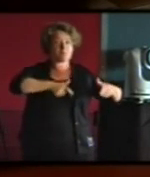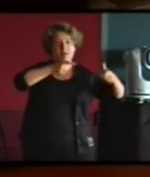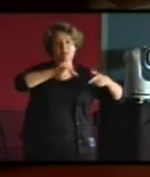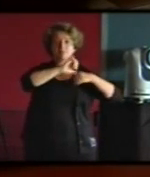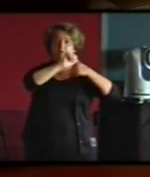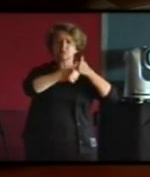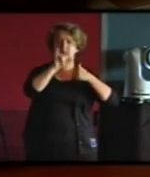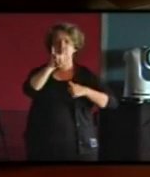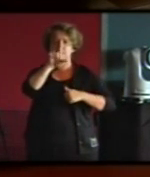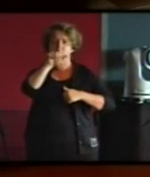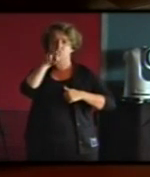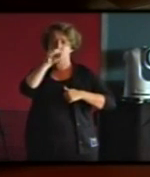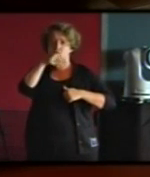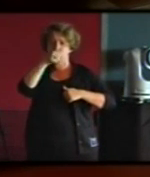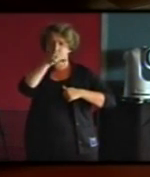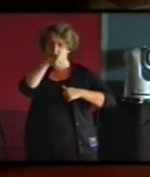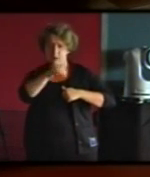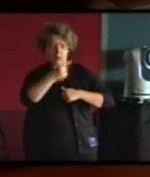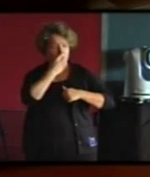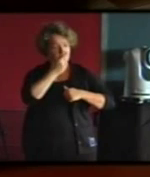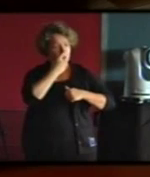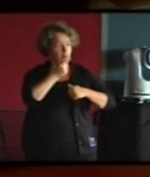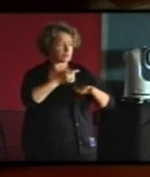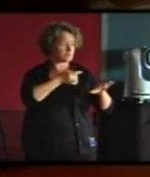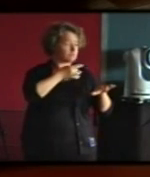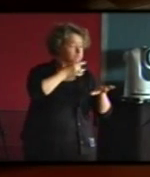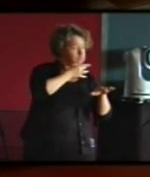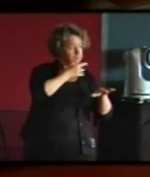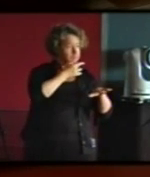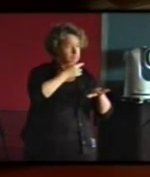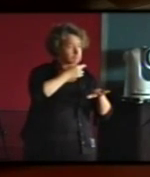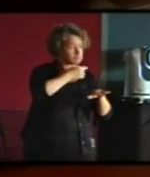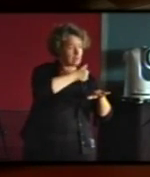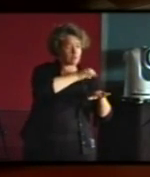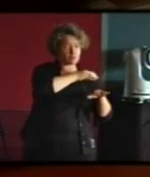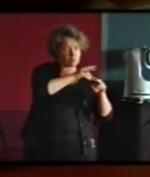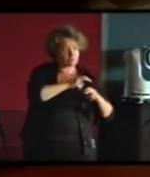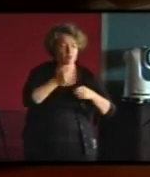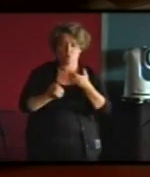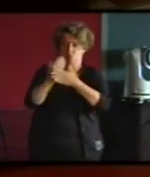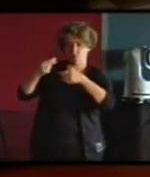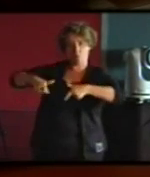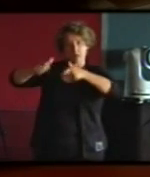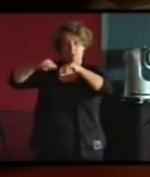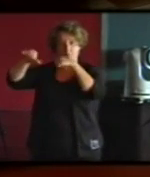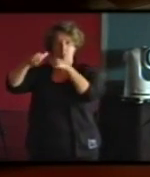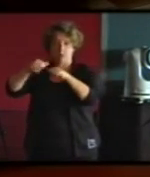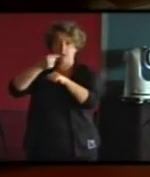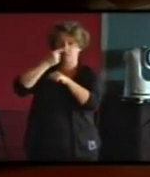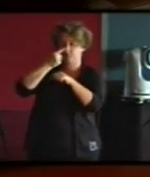haussmannien, je compte un taux d'obsolescence de 4% ou de 5% pour un immeuble moderne.